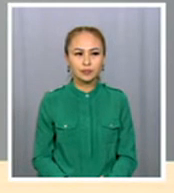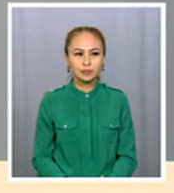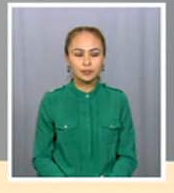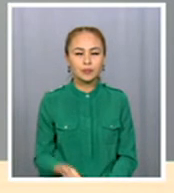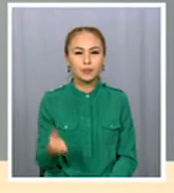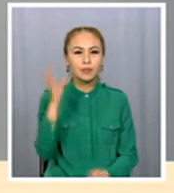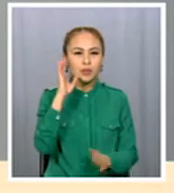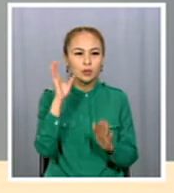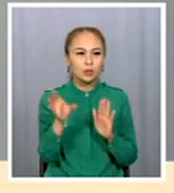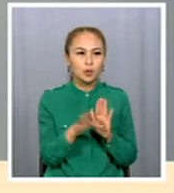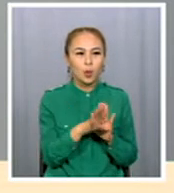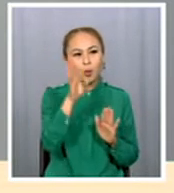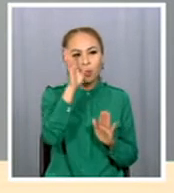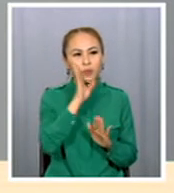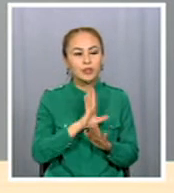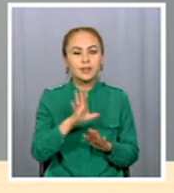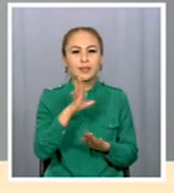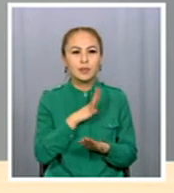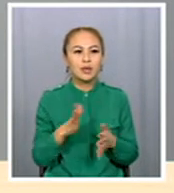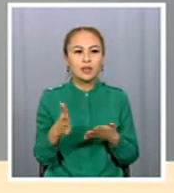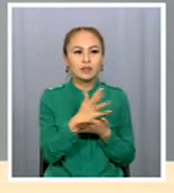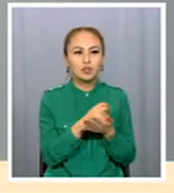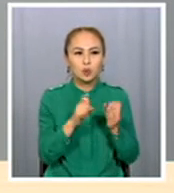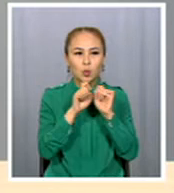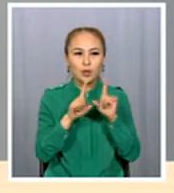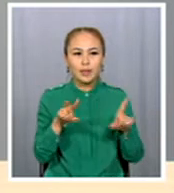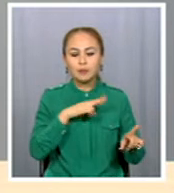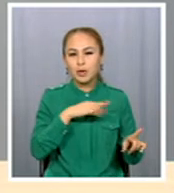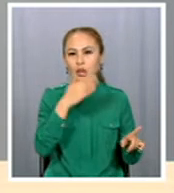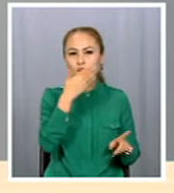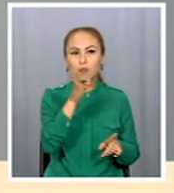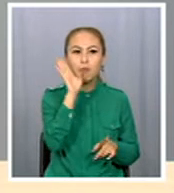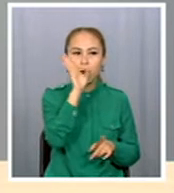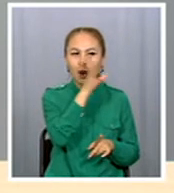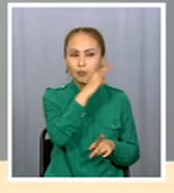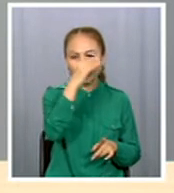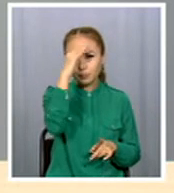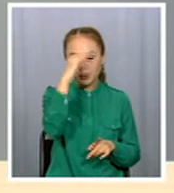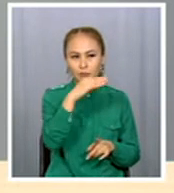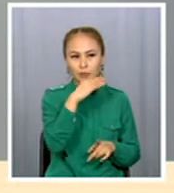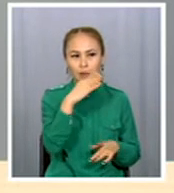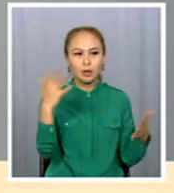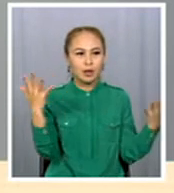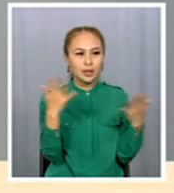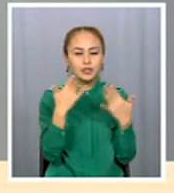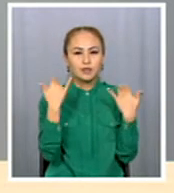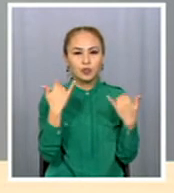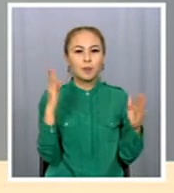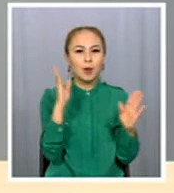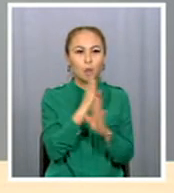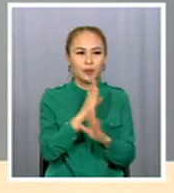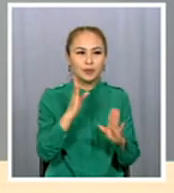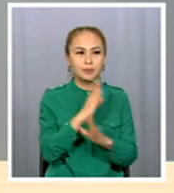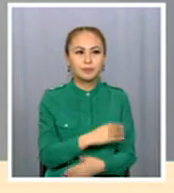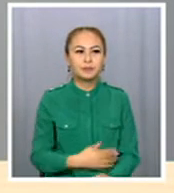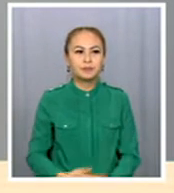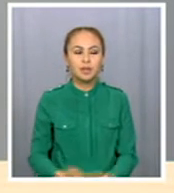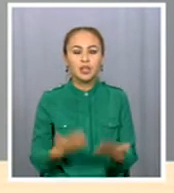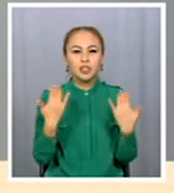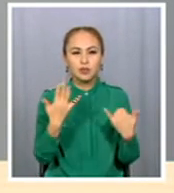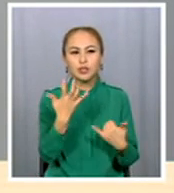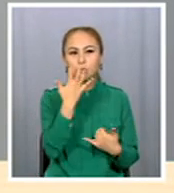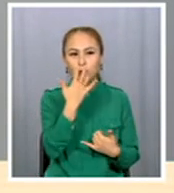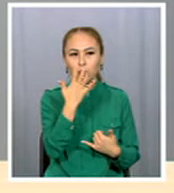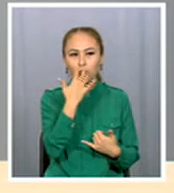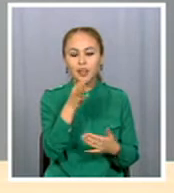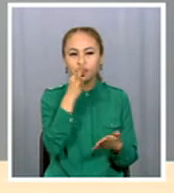Послушайте, утром, собираясь в школу, я спрашиваю маму и папу, какая сегодня погода? Сегодня